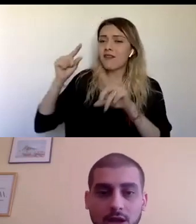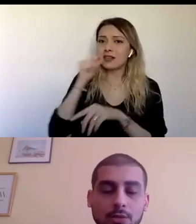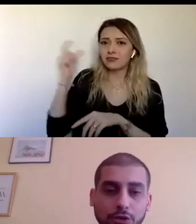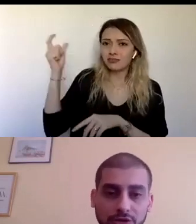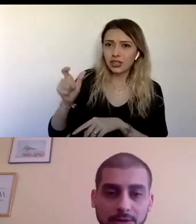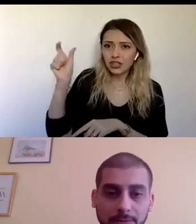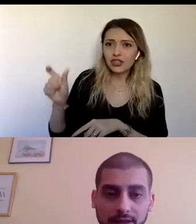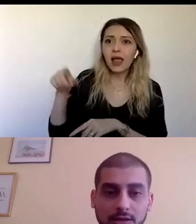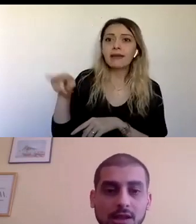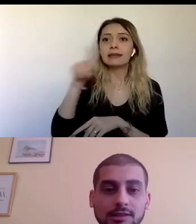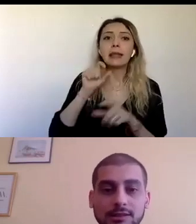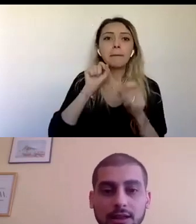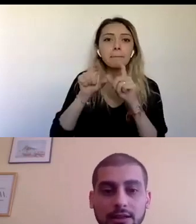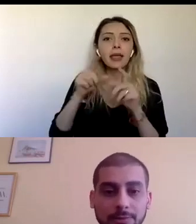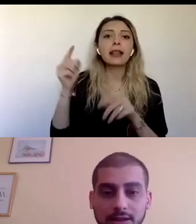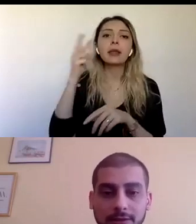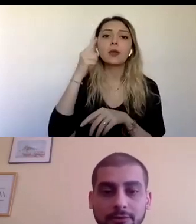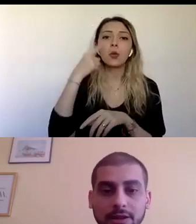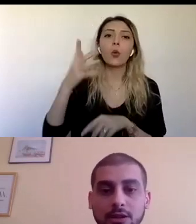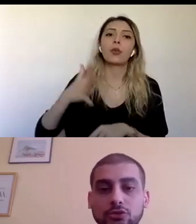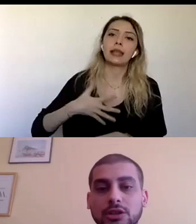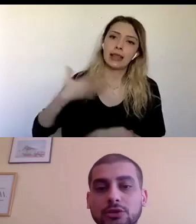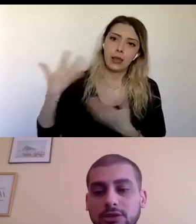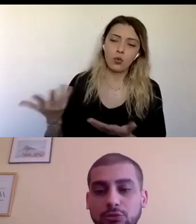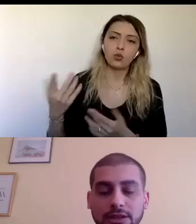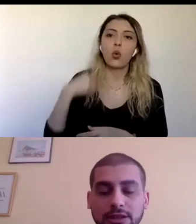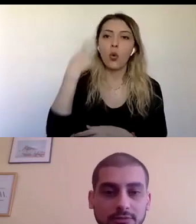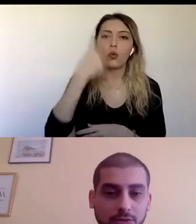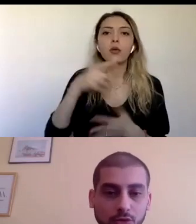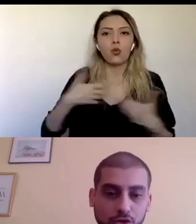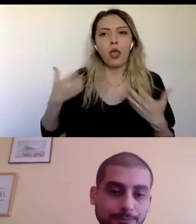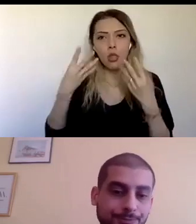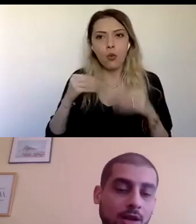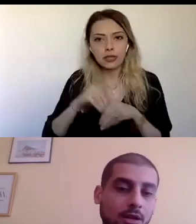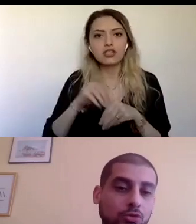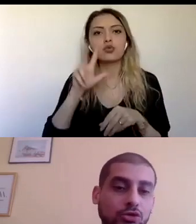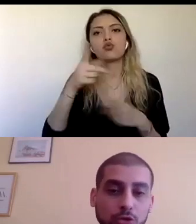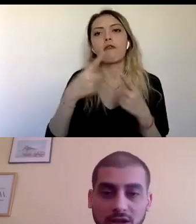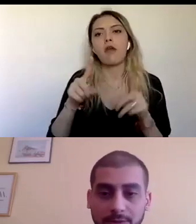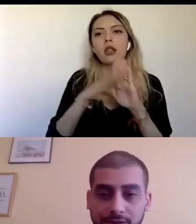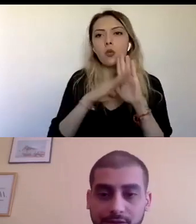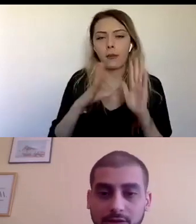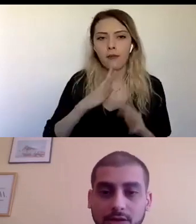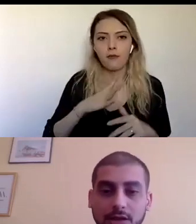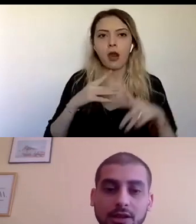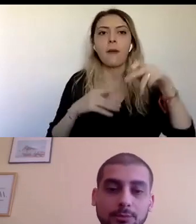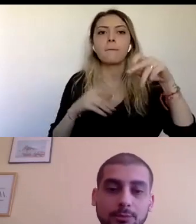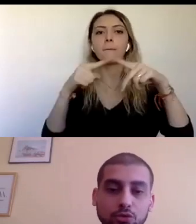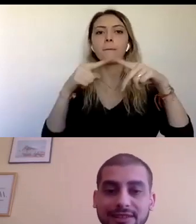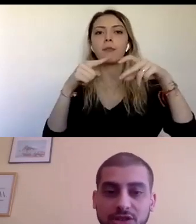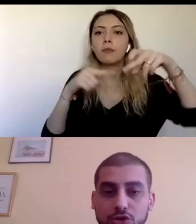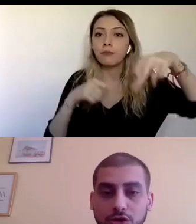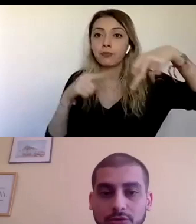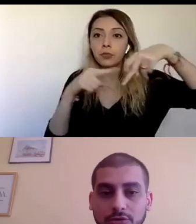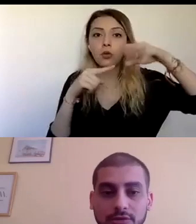var. Protein Mail, Start Mail ve Tutan Olta, bunlardan 3'ü. Bunları kullanabilirsiniz. Bunlar